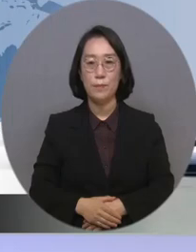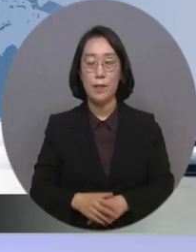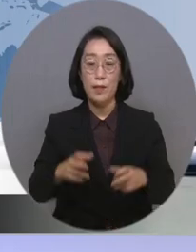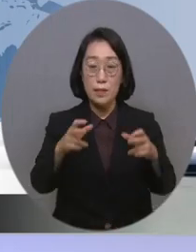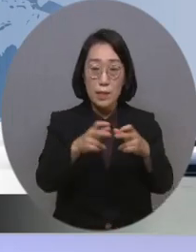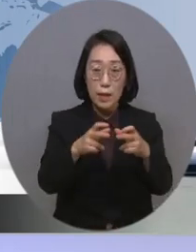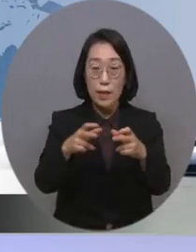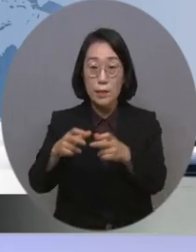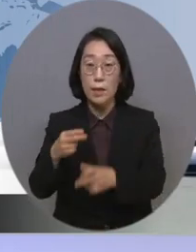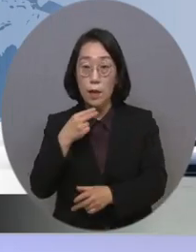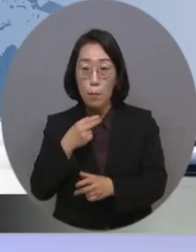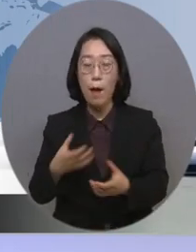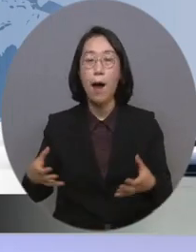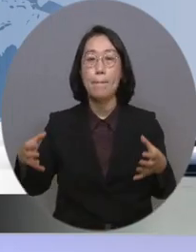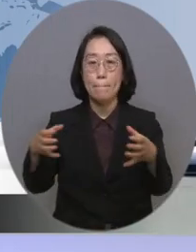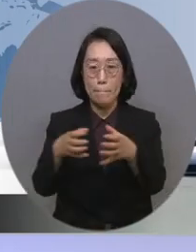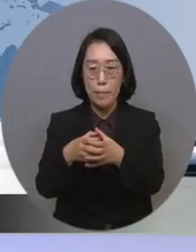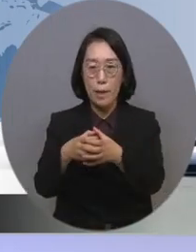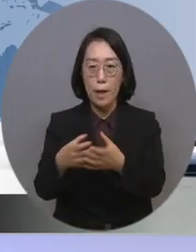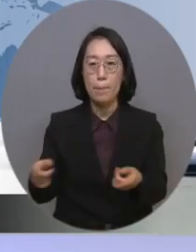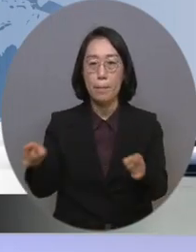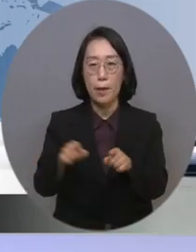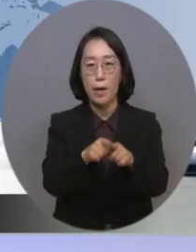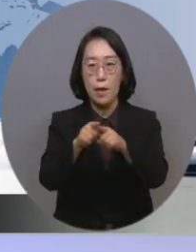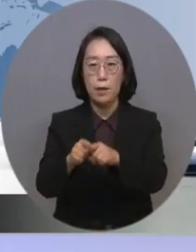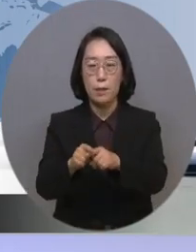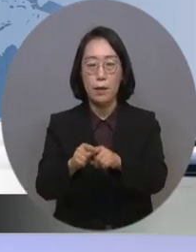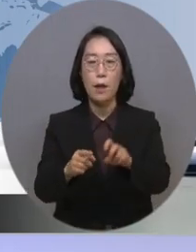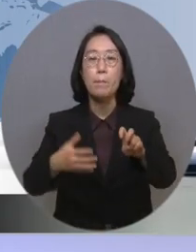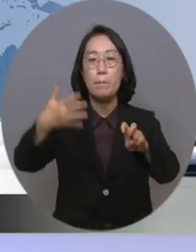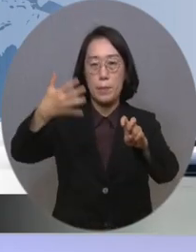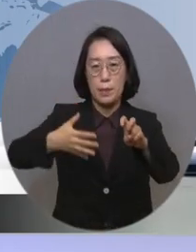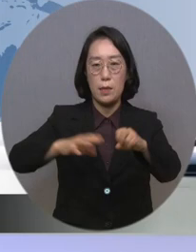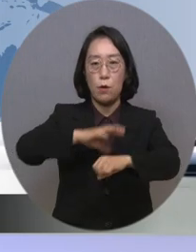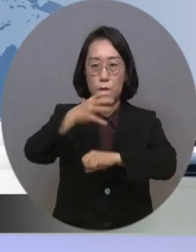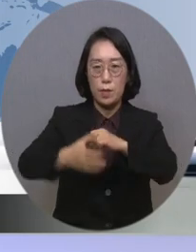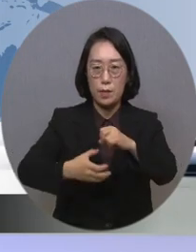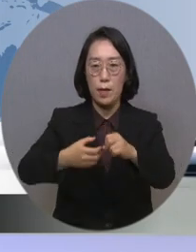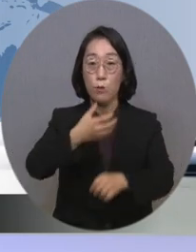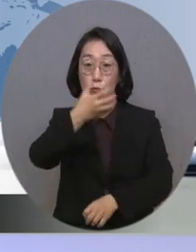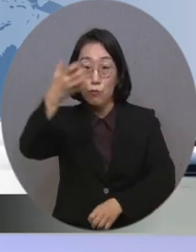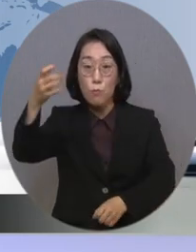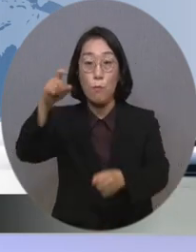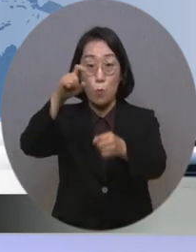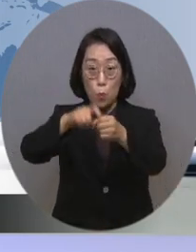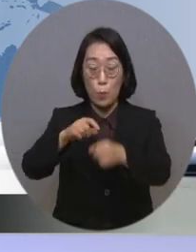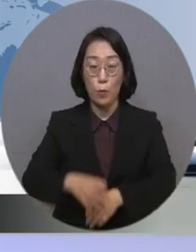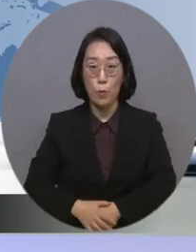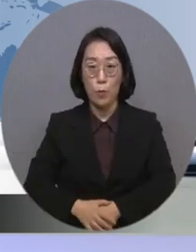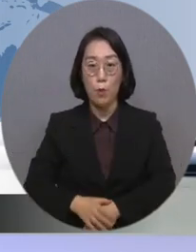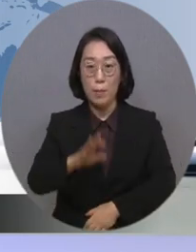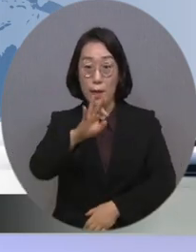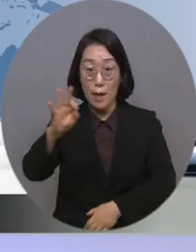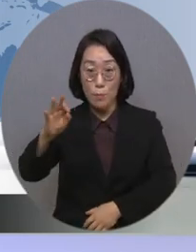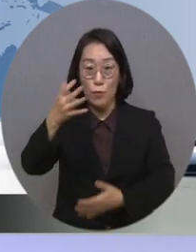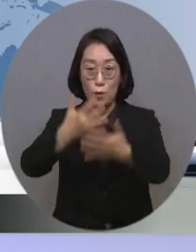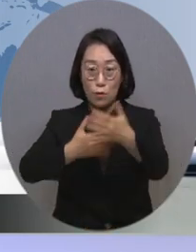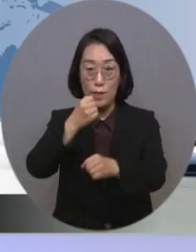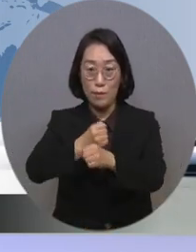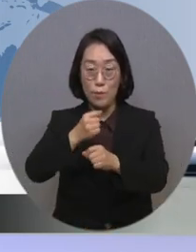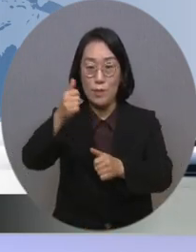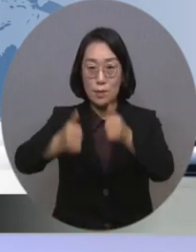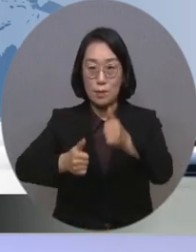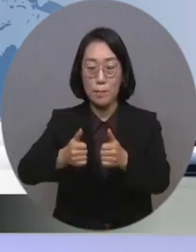장애인과 비장애인이 함께 동행하는 미디어 세상을 꿈꾸며 제1회 배리어프리 콘텐츠 공모전 시상식이